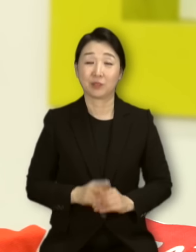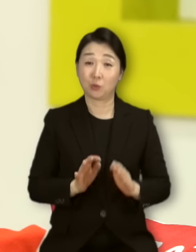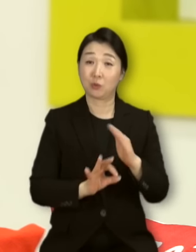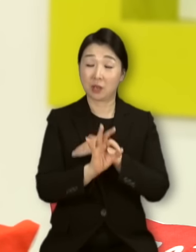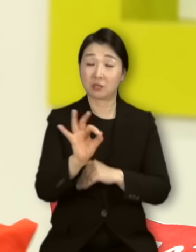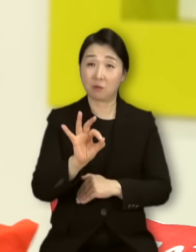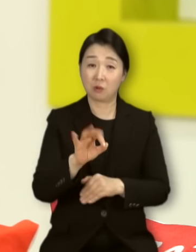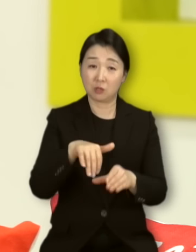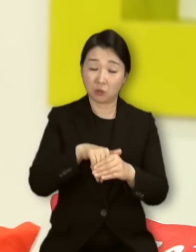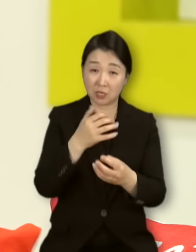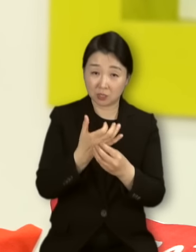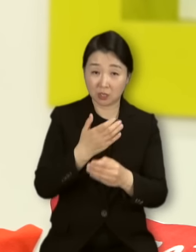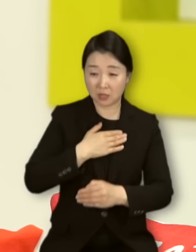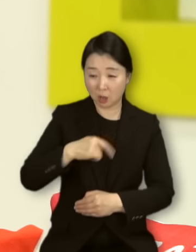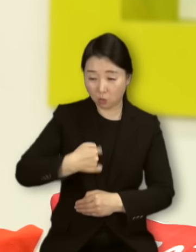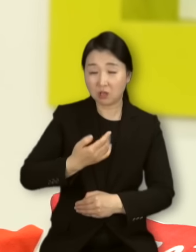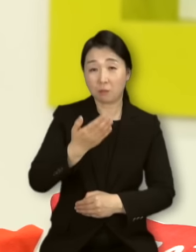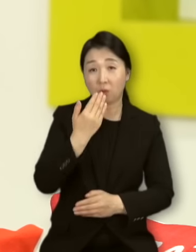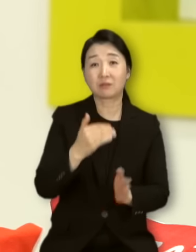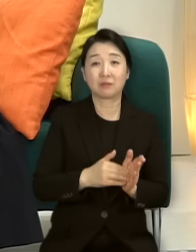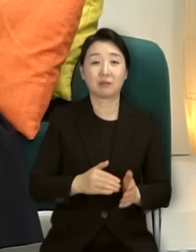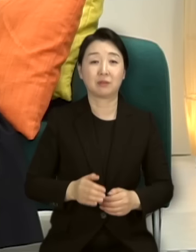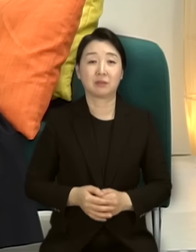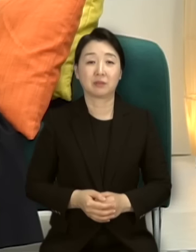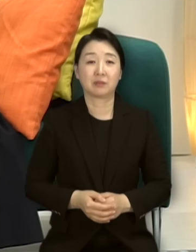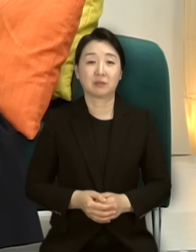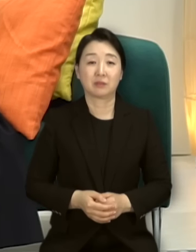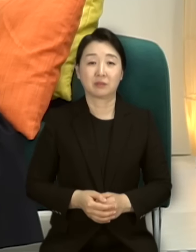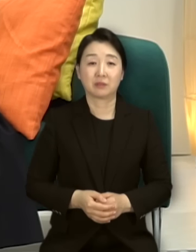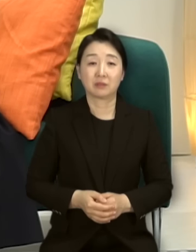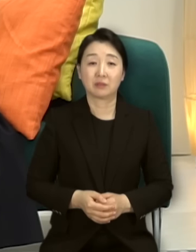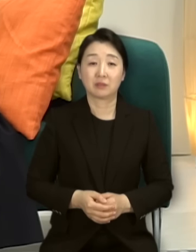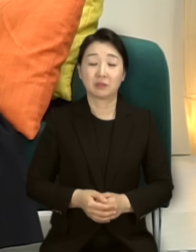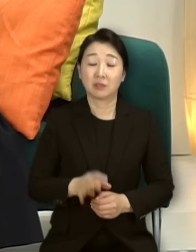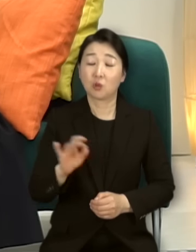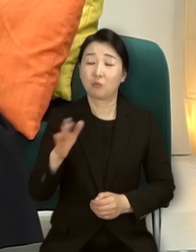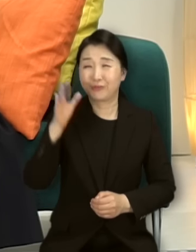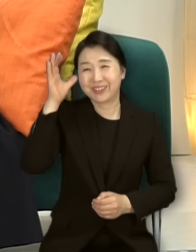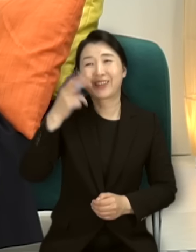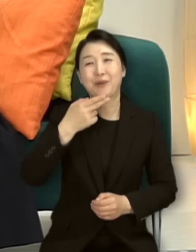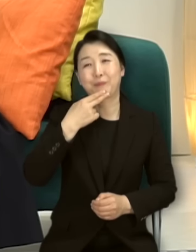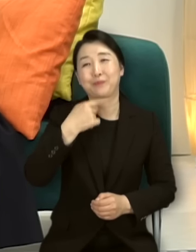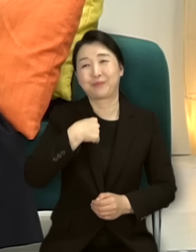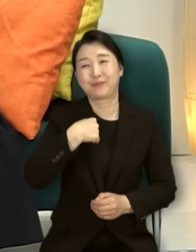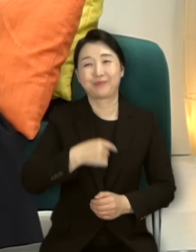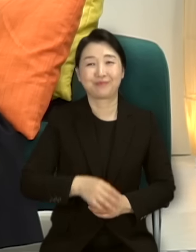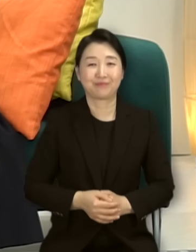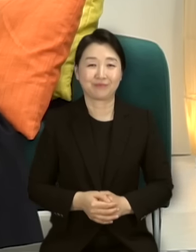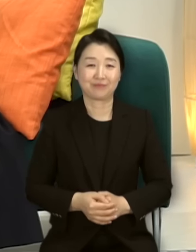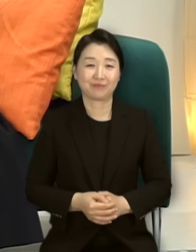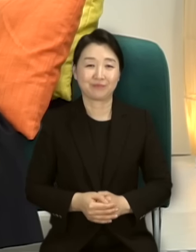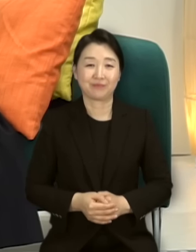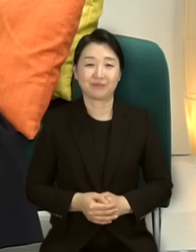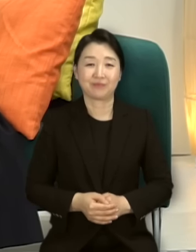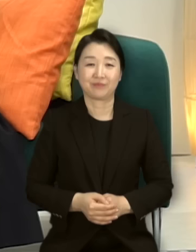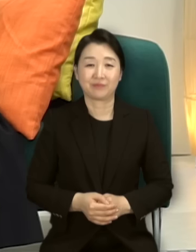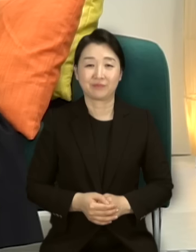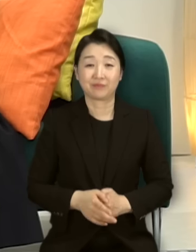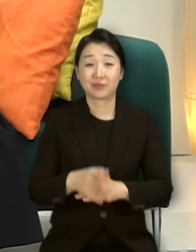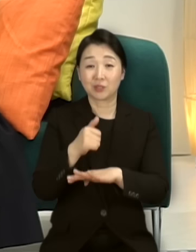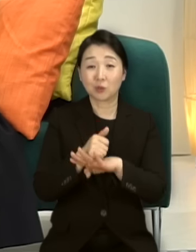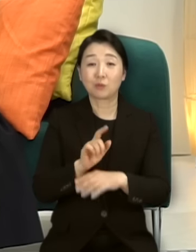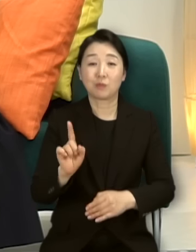오늘 아침에 된장 제가 여가지고 제가 먹고 나왔는데요 그런 거는 처음부터 이제 기다려를 안 했거든요 그리고 이제 뭐